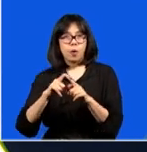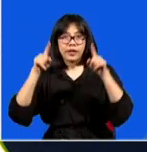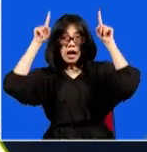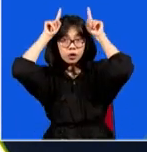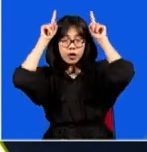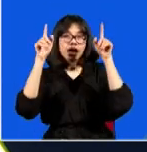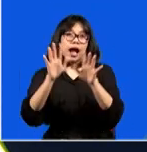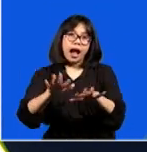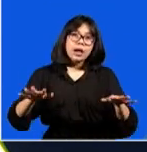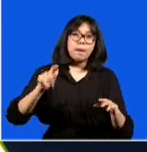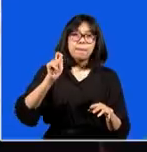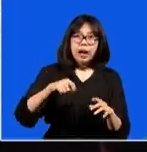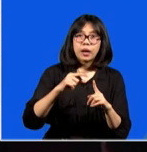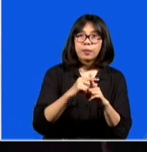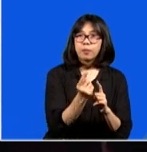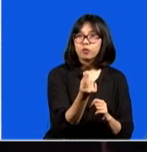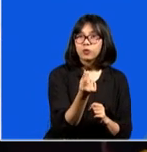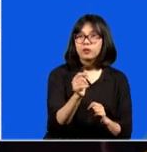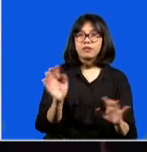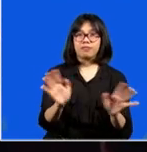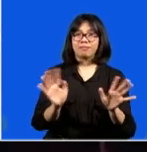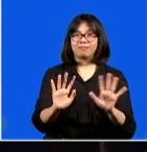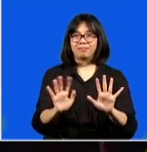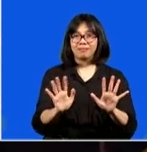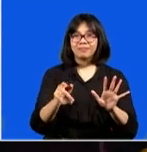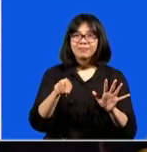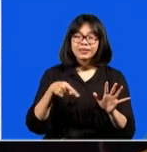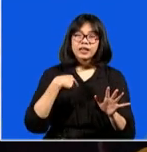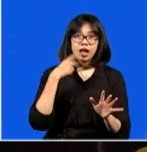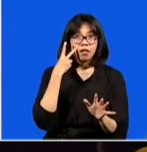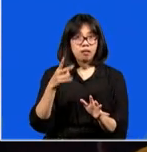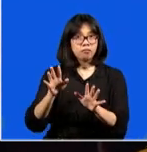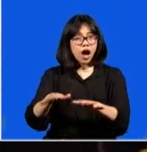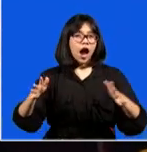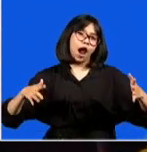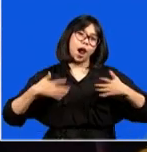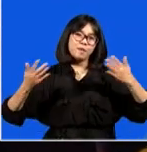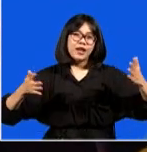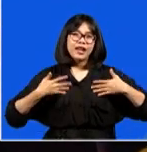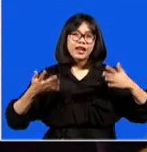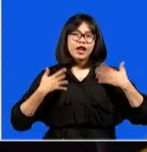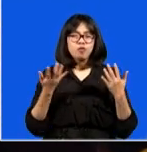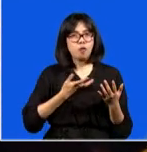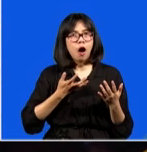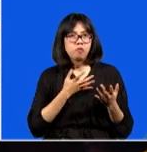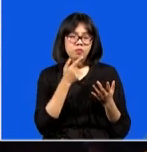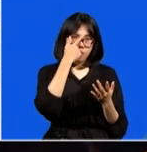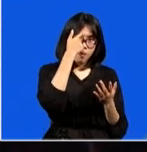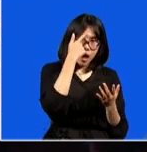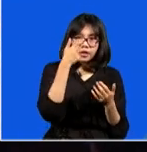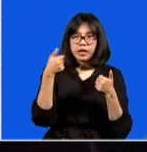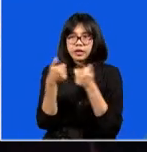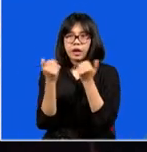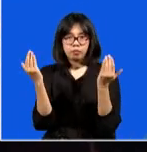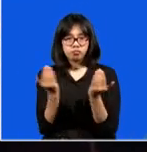internet ya Dan saya melihat anak-anak Happy bahagia sekali sangat antusias karena memang